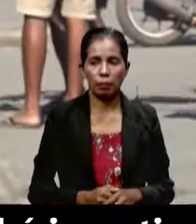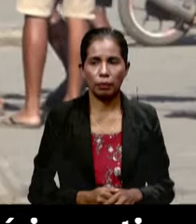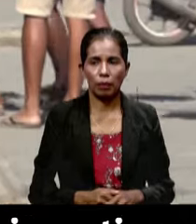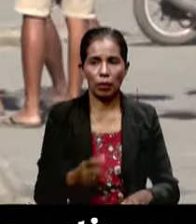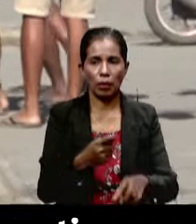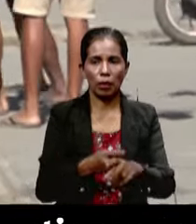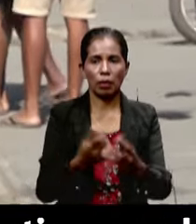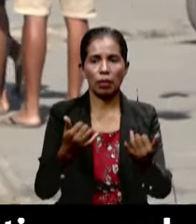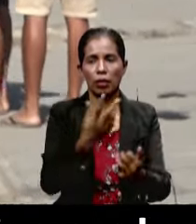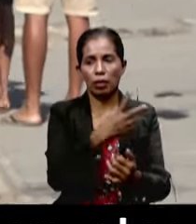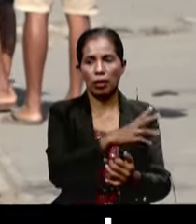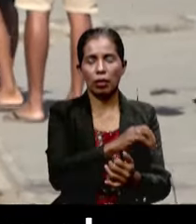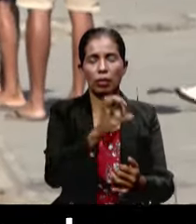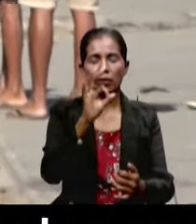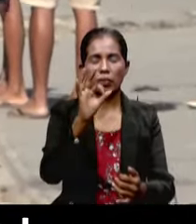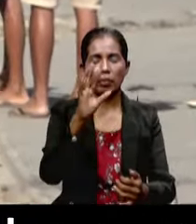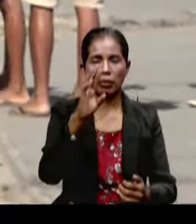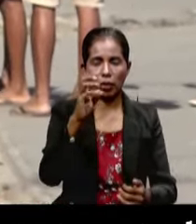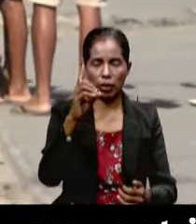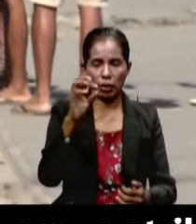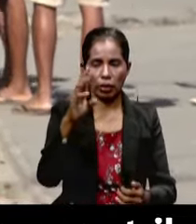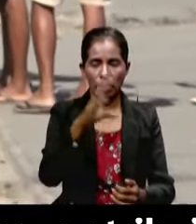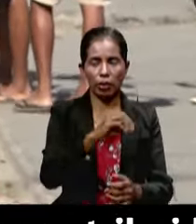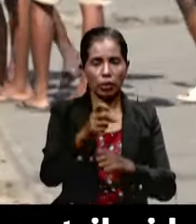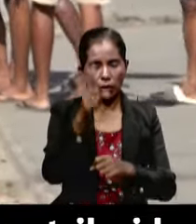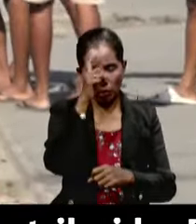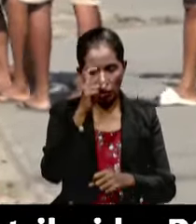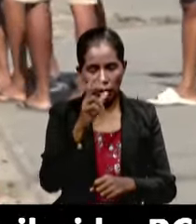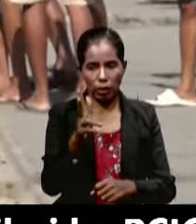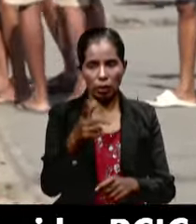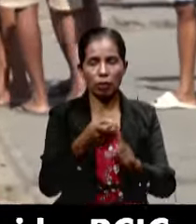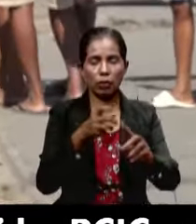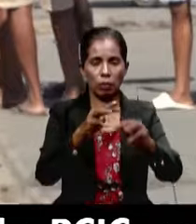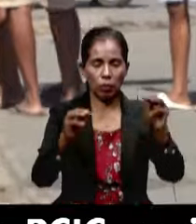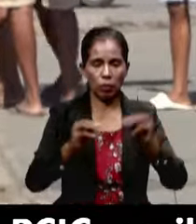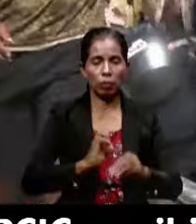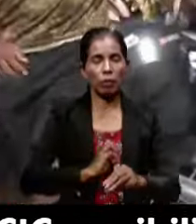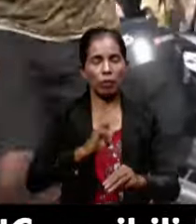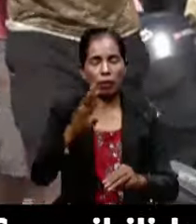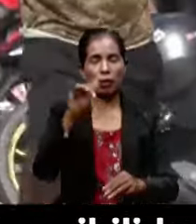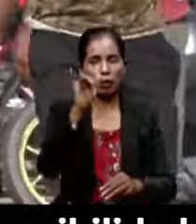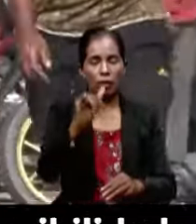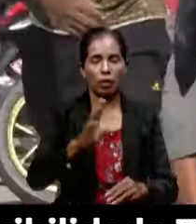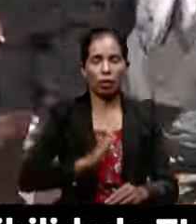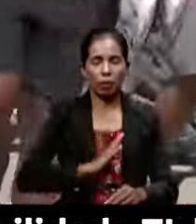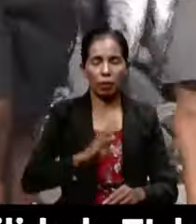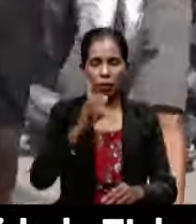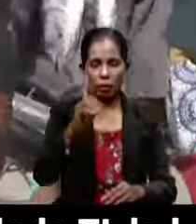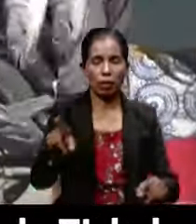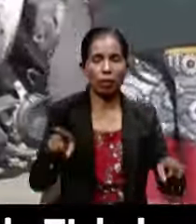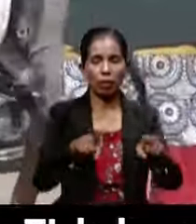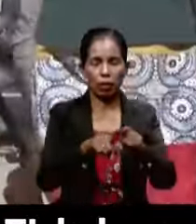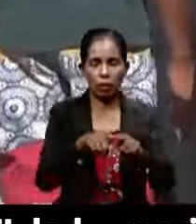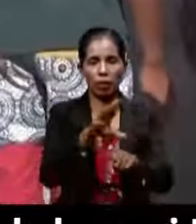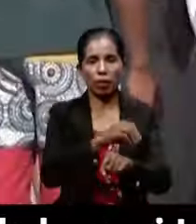Situasau ijane akontese pa Frederico Rodrigues Soares hotinan Torunulu husi munisipio Ermera. Dada une helehe bidau Santa Ana, hanesa